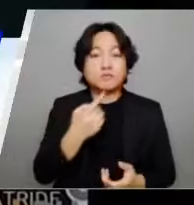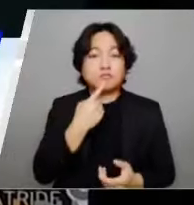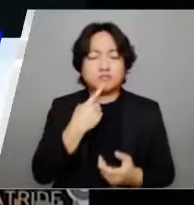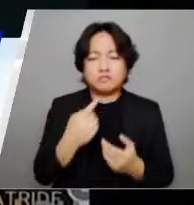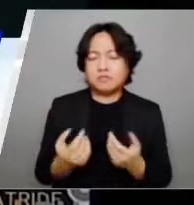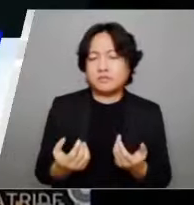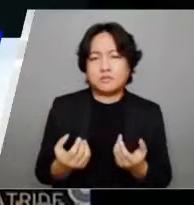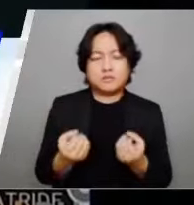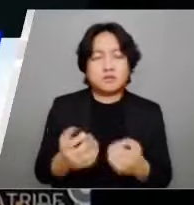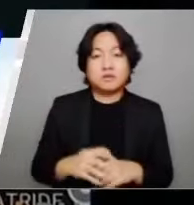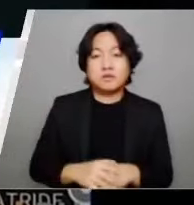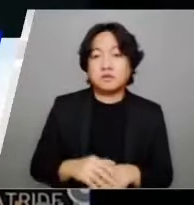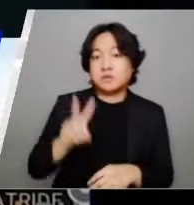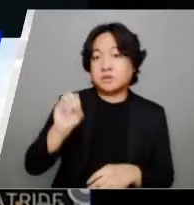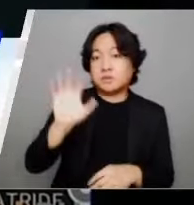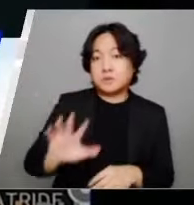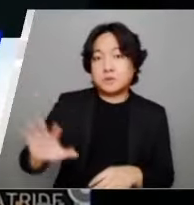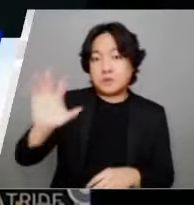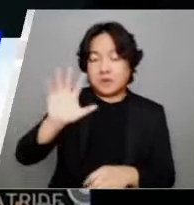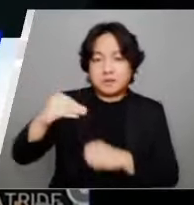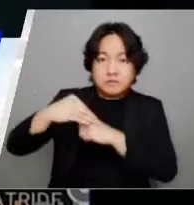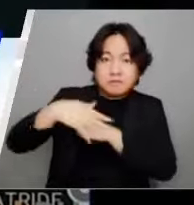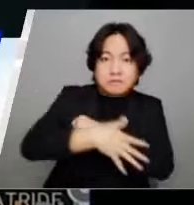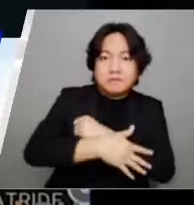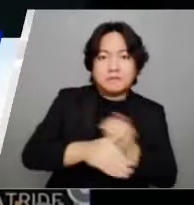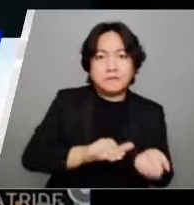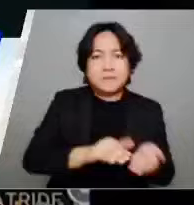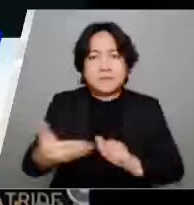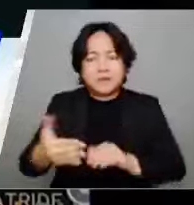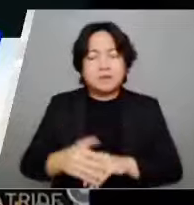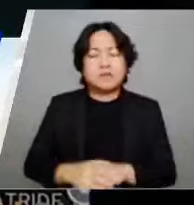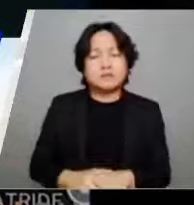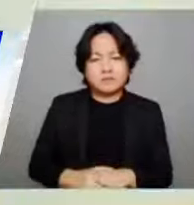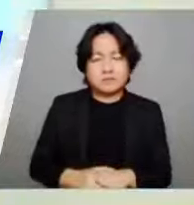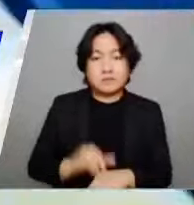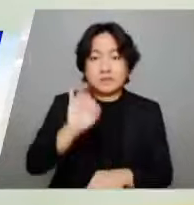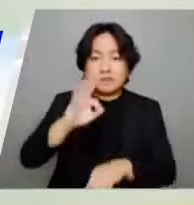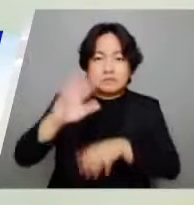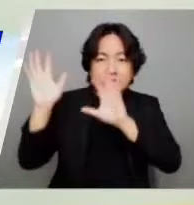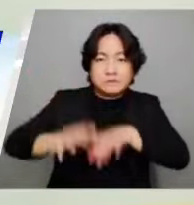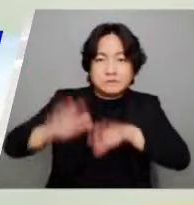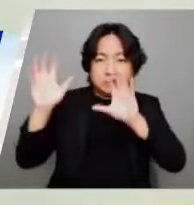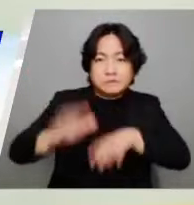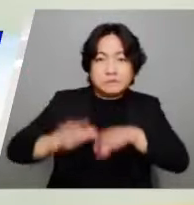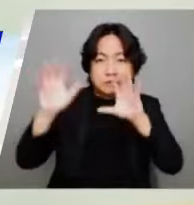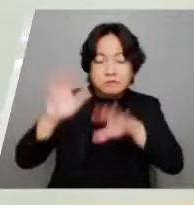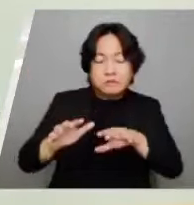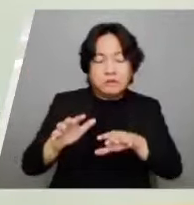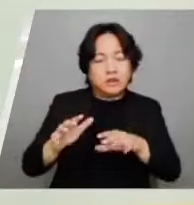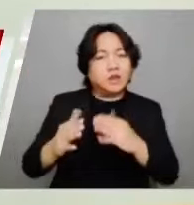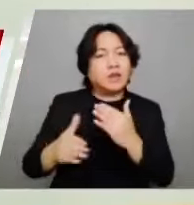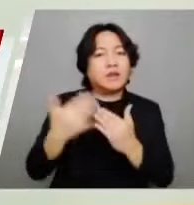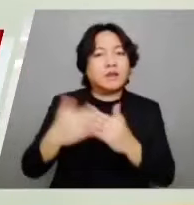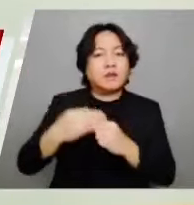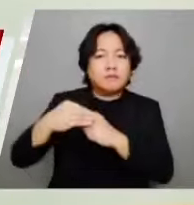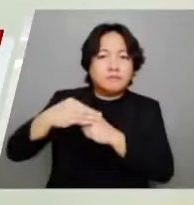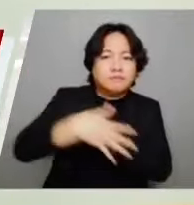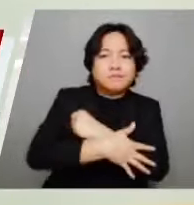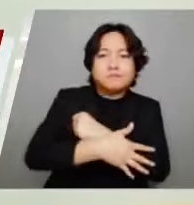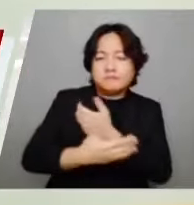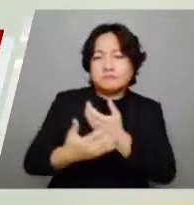Ibig sabihin, mataas ang chance na magka-landslide kapag malakas ang ulan. Hindi na ngayon yung panahon na hindi alam yung